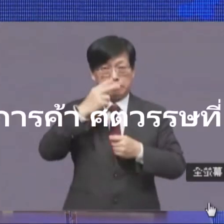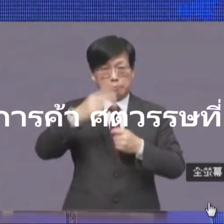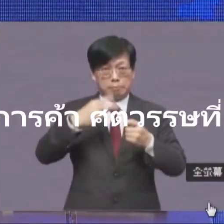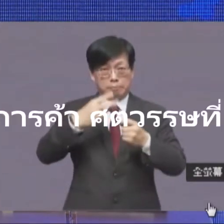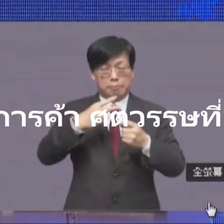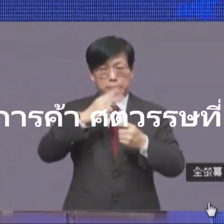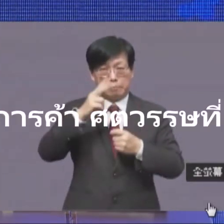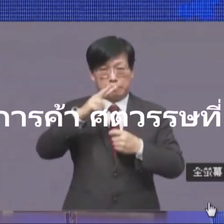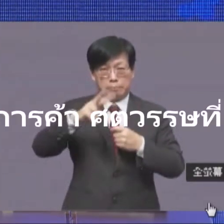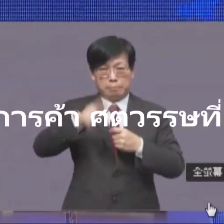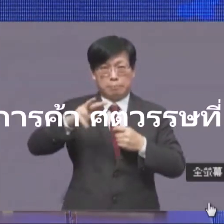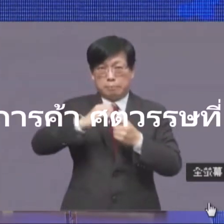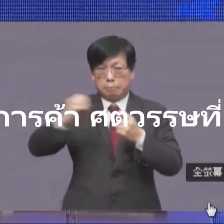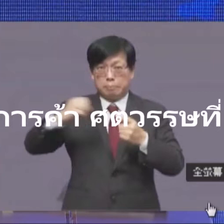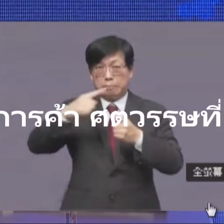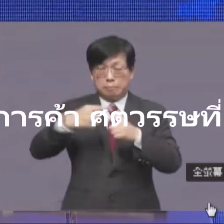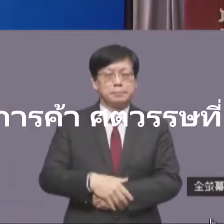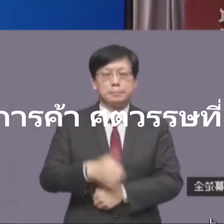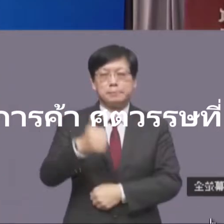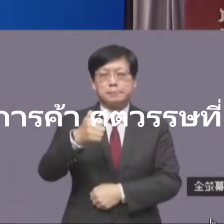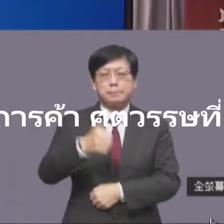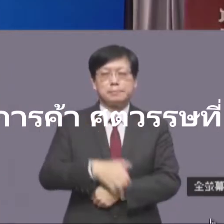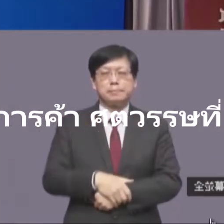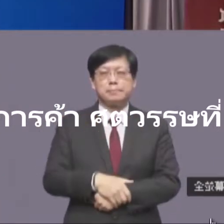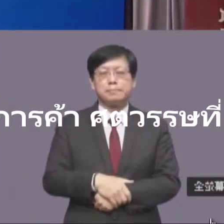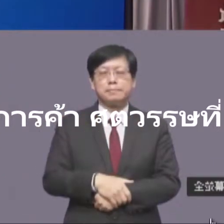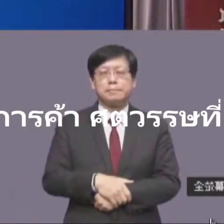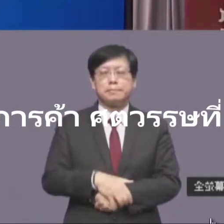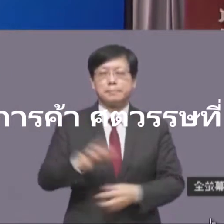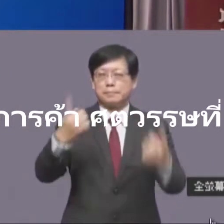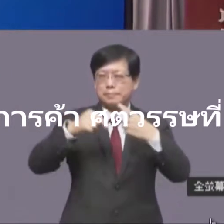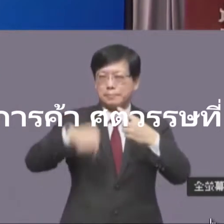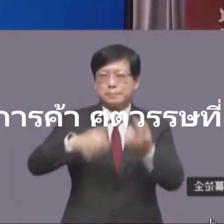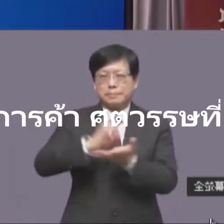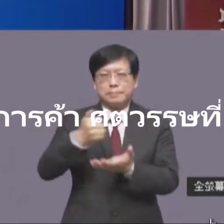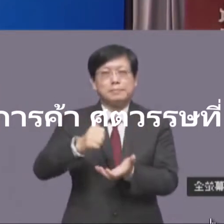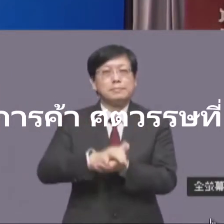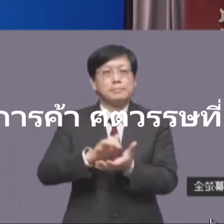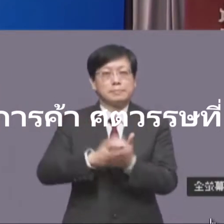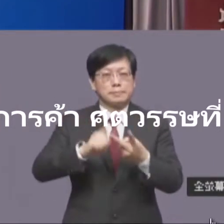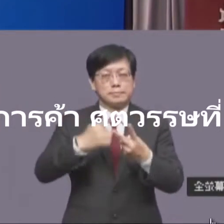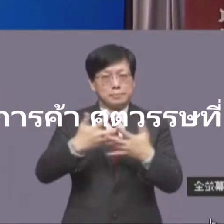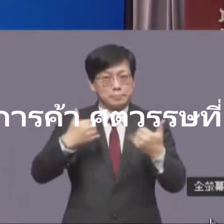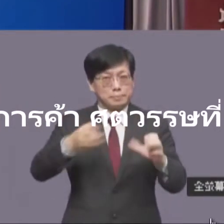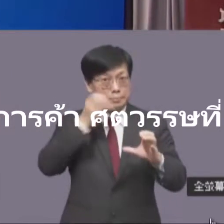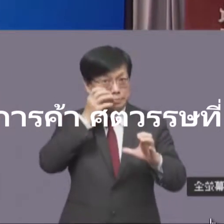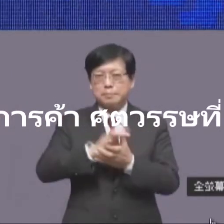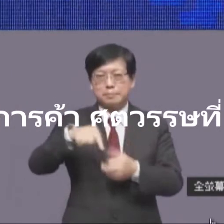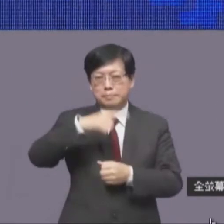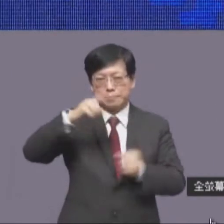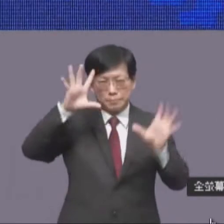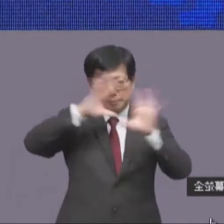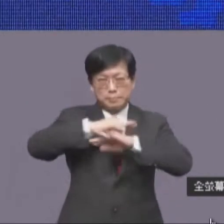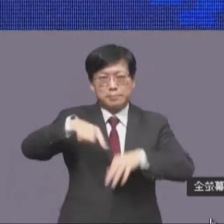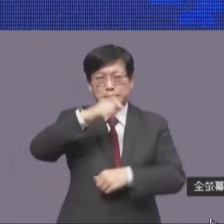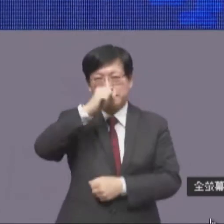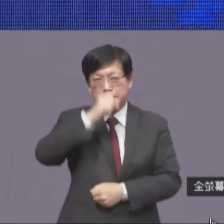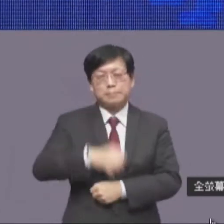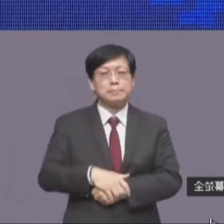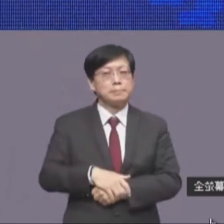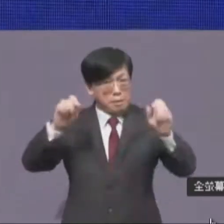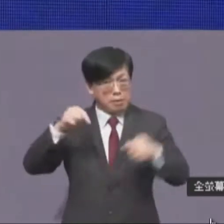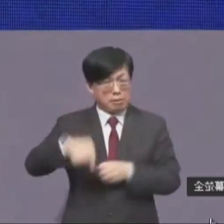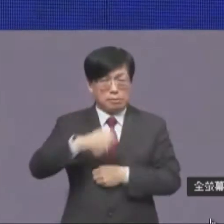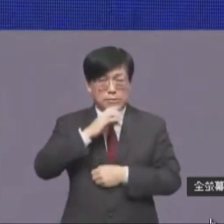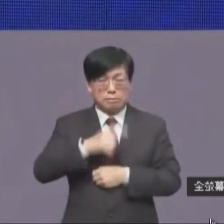มีพัฒนาการที่สำคัญโดยทสองฝ่าย รวมกประกาจใการเจราจาการค้าสัวัสท 21 ระหวางกนขึ้นทั้งดไเติ่ง